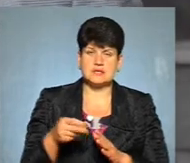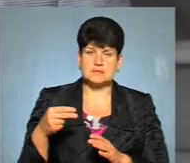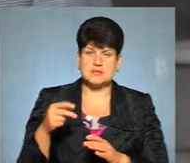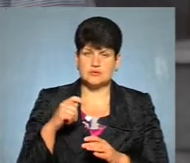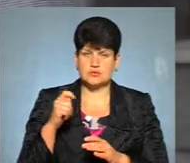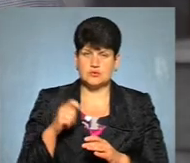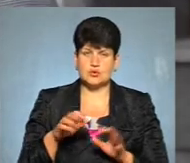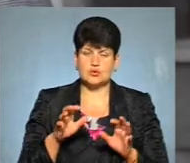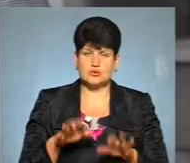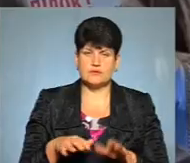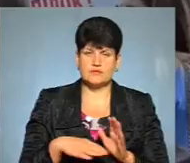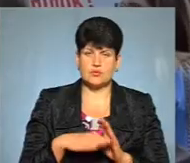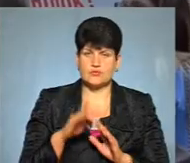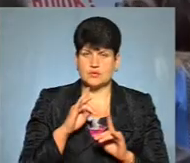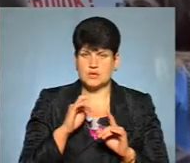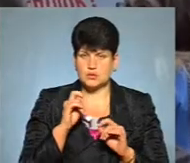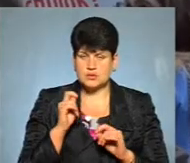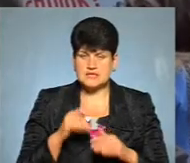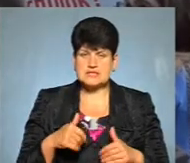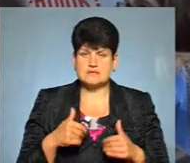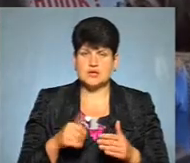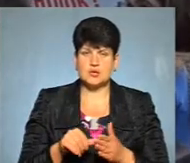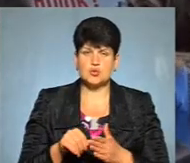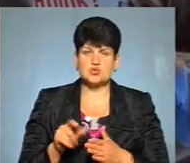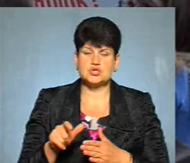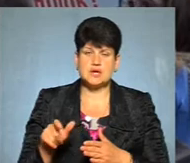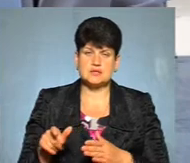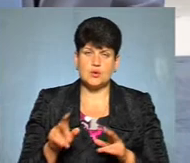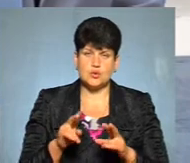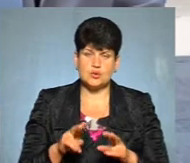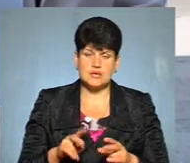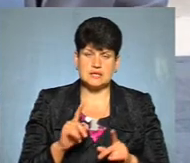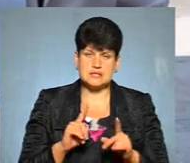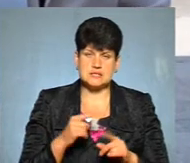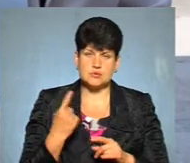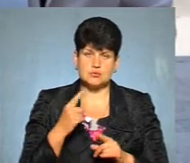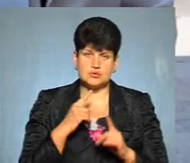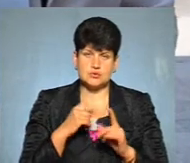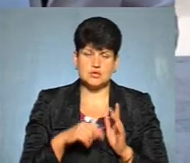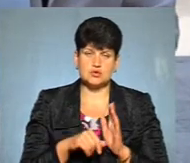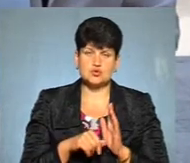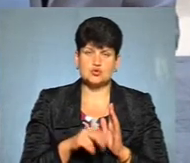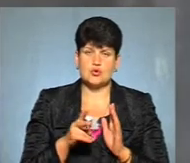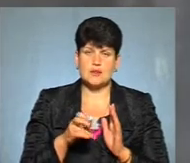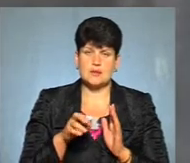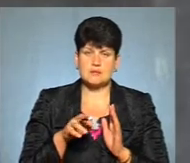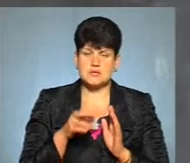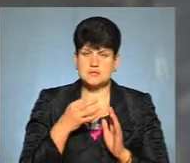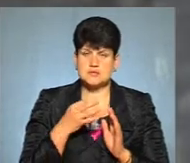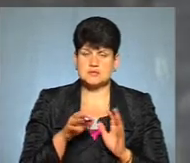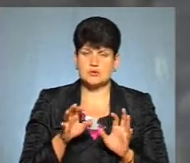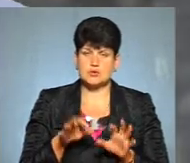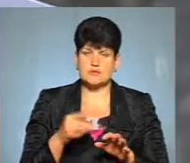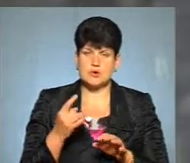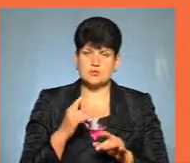голови Верховної Ради України. Звернення учасників акції розглянуть на сесії обласної ради 6 липня, розповів голова обласної ради